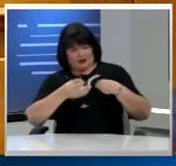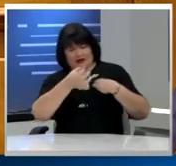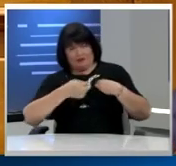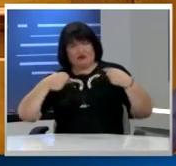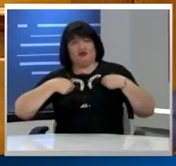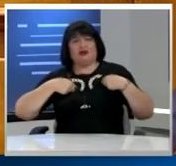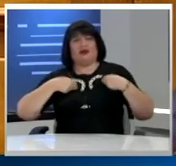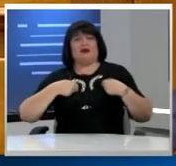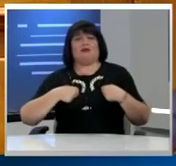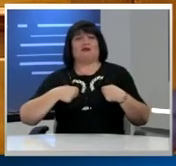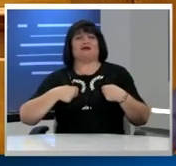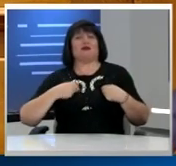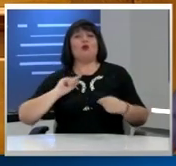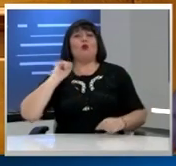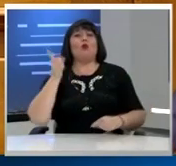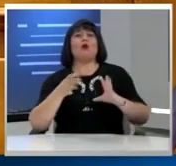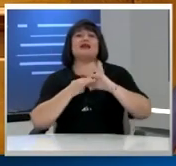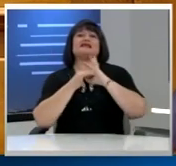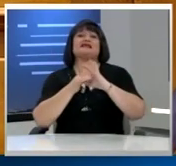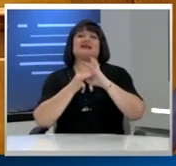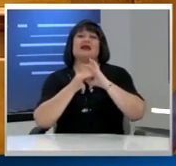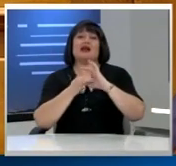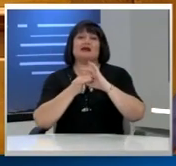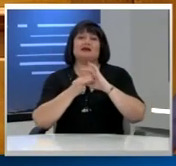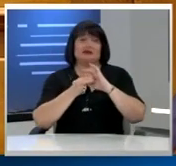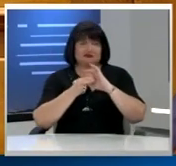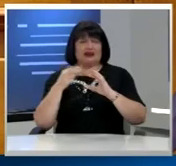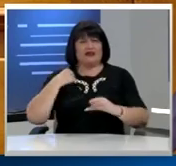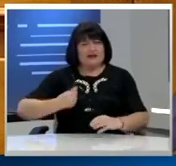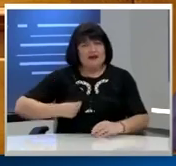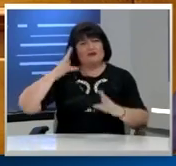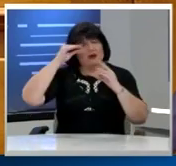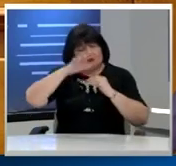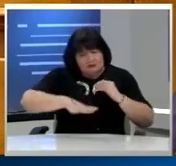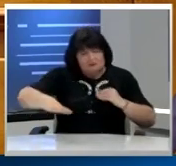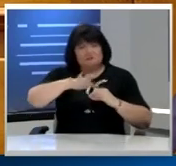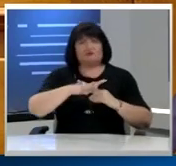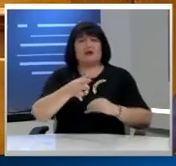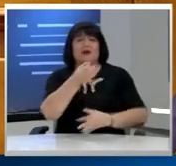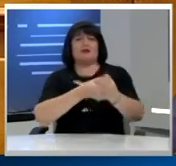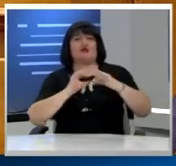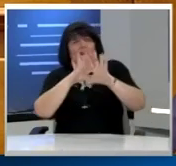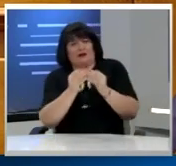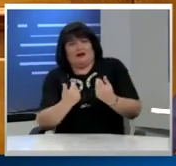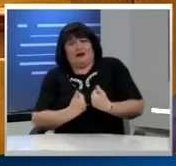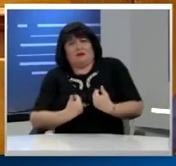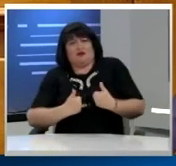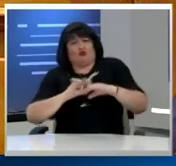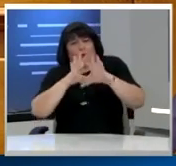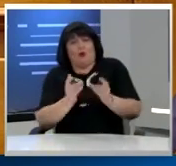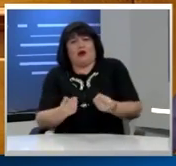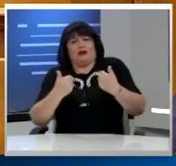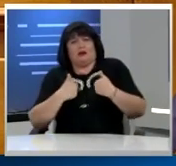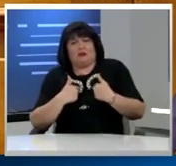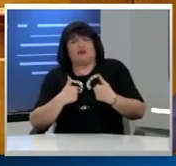ΣΥΡΙΖΑ, όλους τους συνεργάτες των αρετών της αυτοδιοίκησης, τους χρεώνατε στην κυβέρνηση του ΣΥΡΙΖΑ και βεβαίως